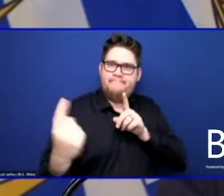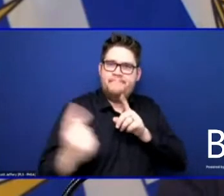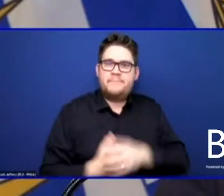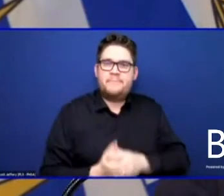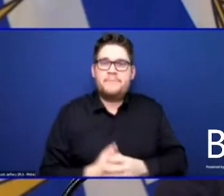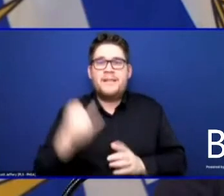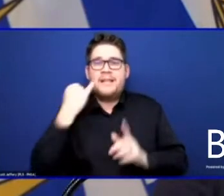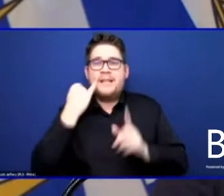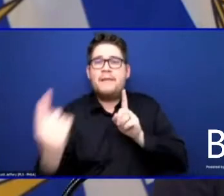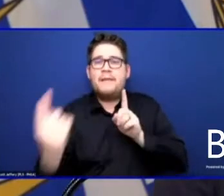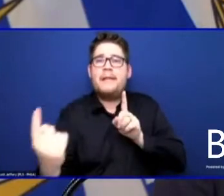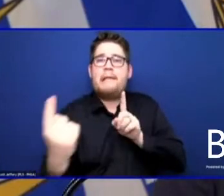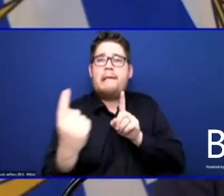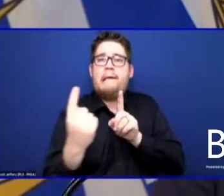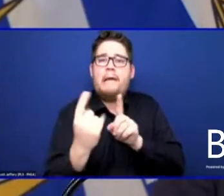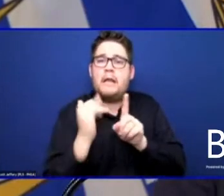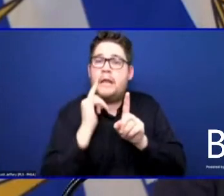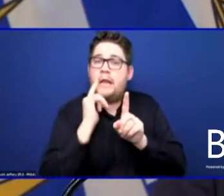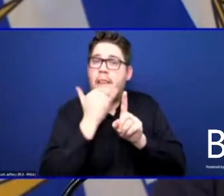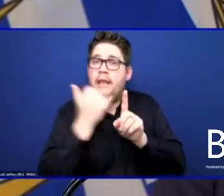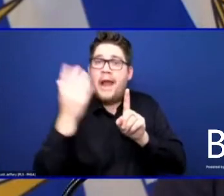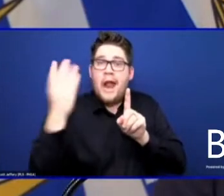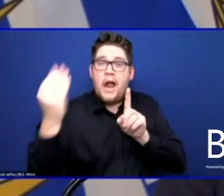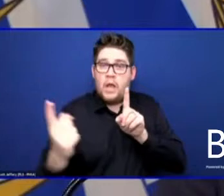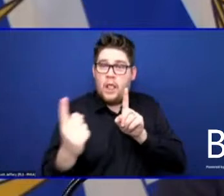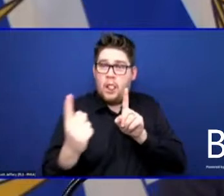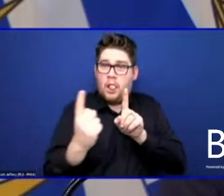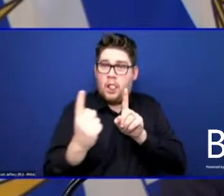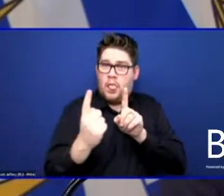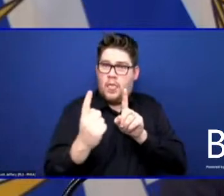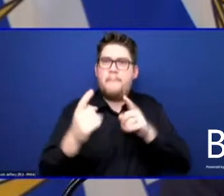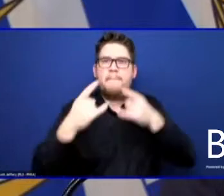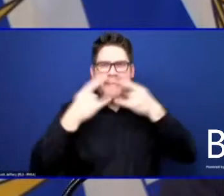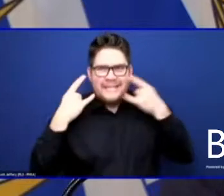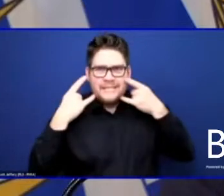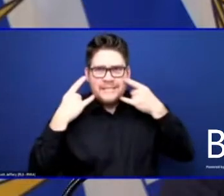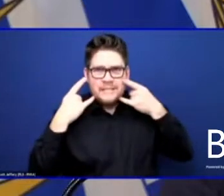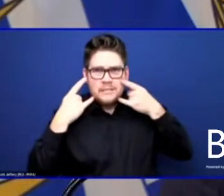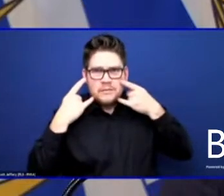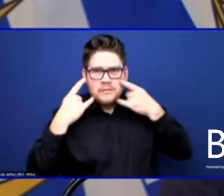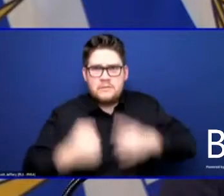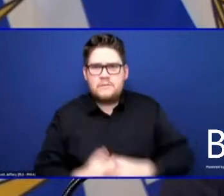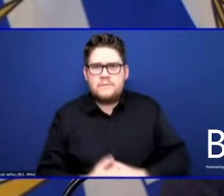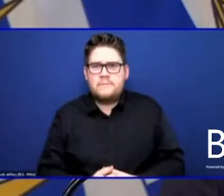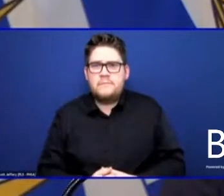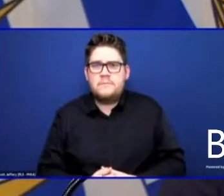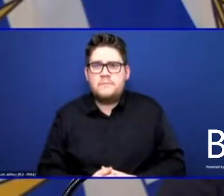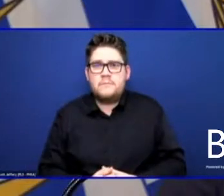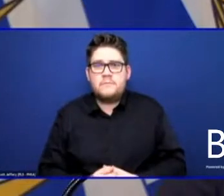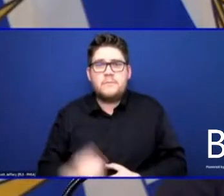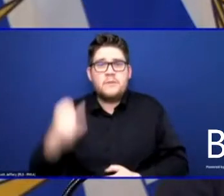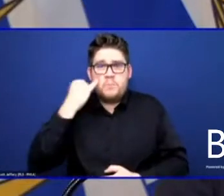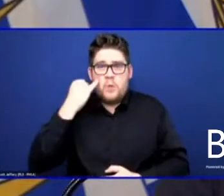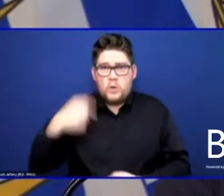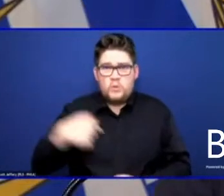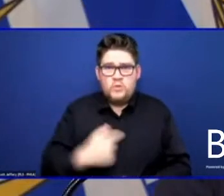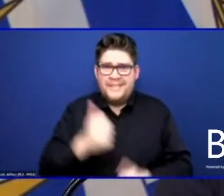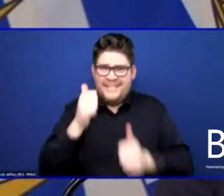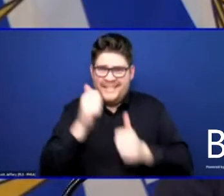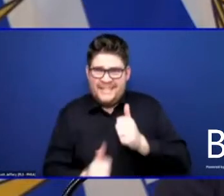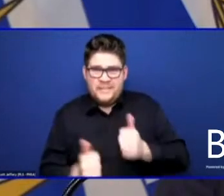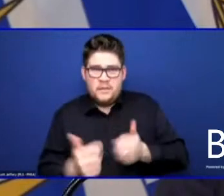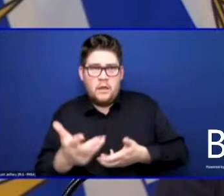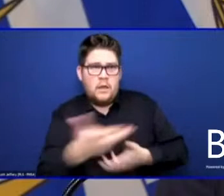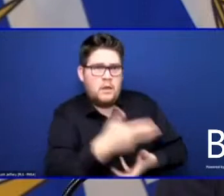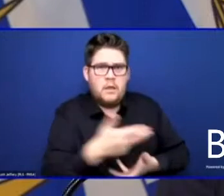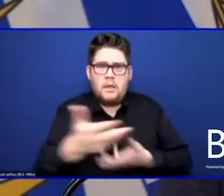离 Each of 如 us 果 has 是不能 less 保证的 contact 话， with 请 people 大家戴 around 口 us. 罩。 We will all see that benefit. 我们都看到 Even 了 a 去年 small 过